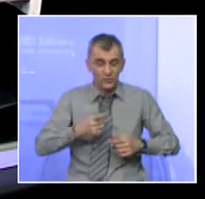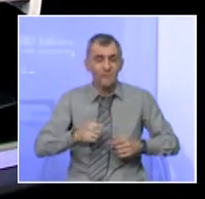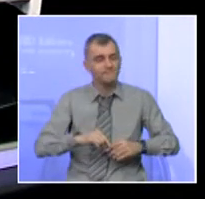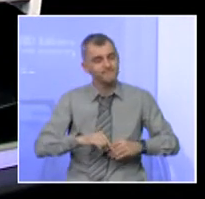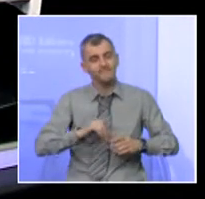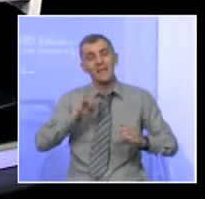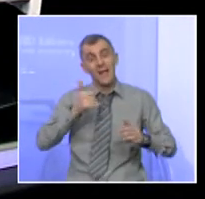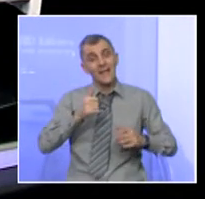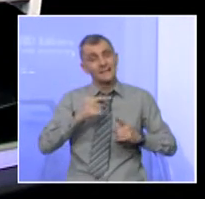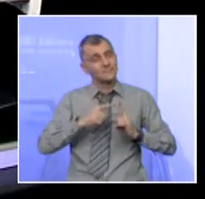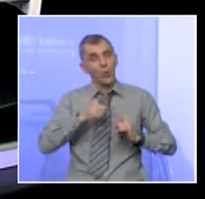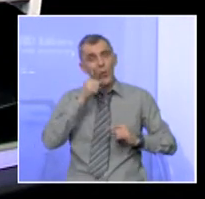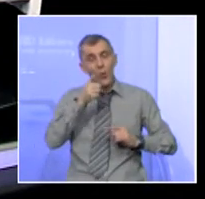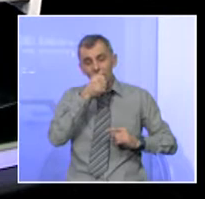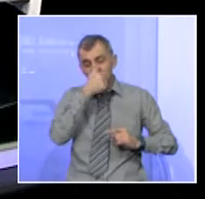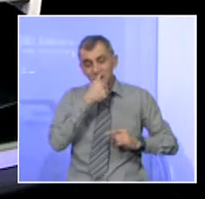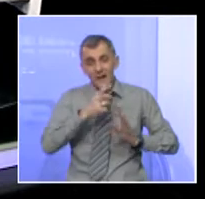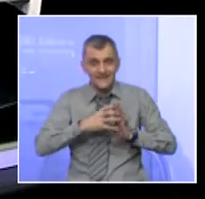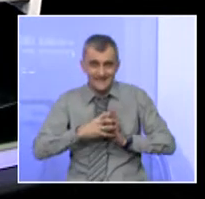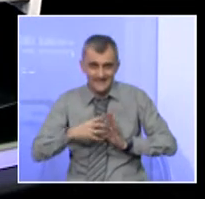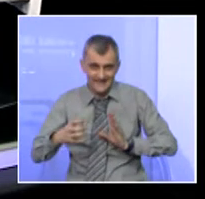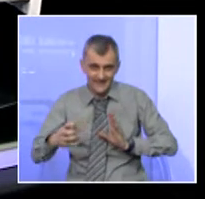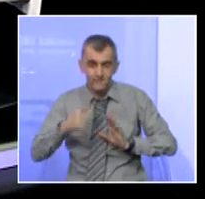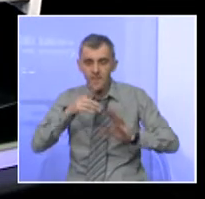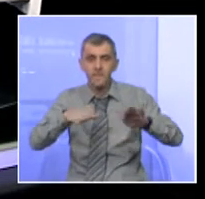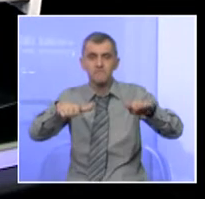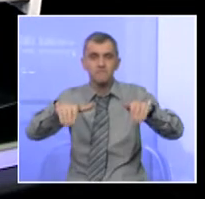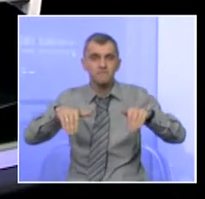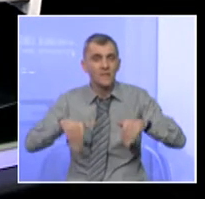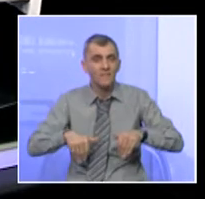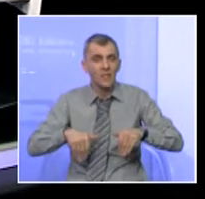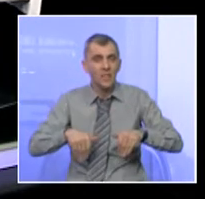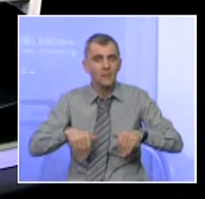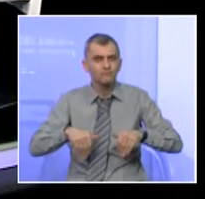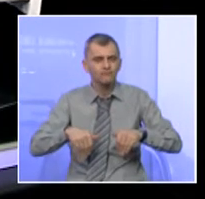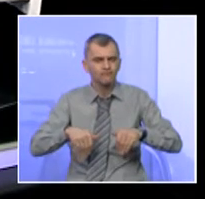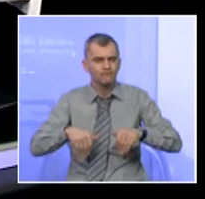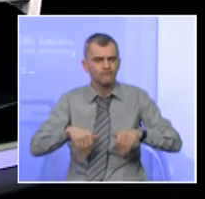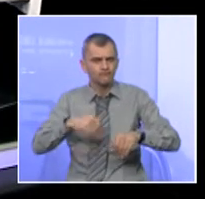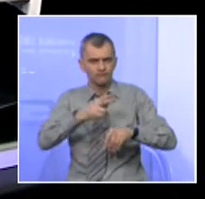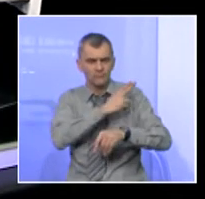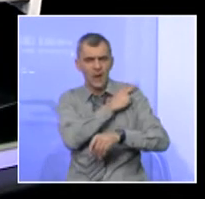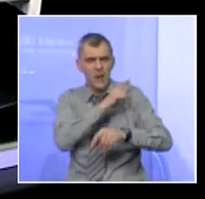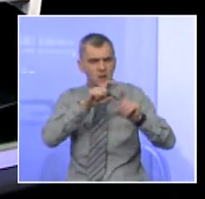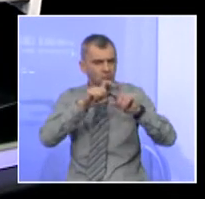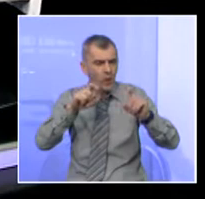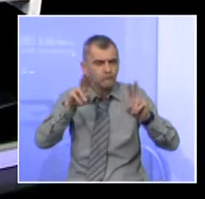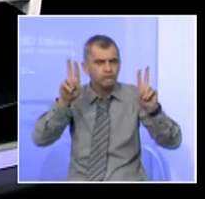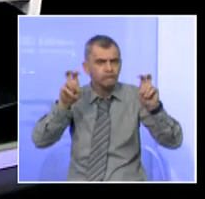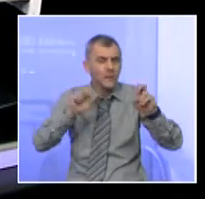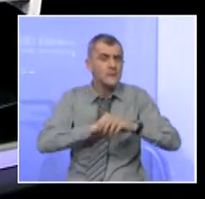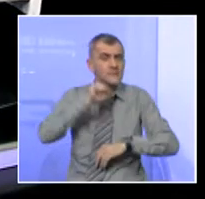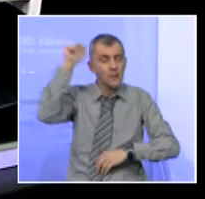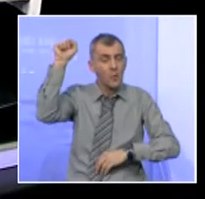što slijedi, a to je prihvatanje načela parlamentarne demokratije po kojoj izvršna